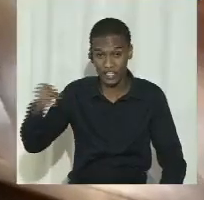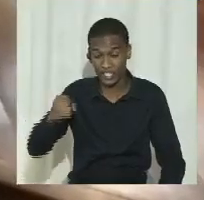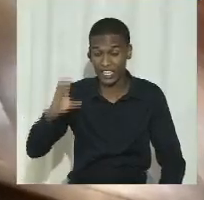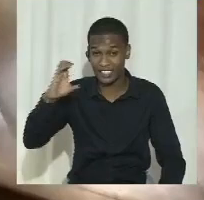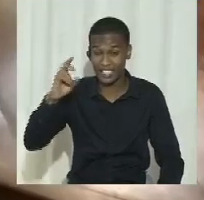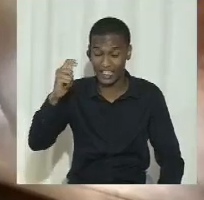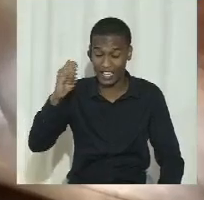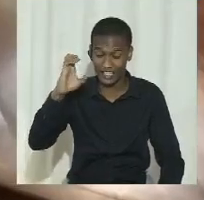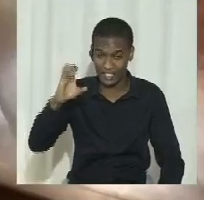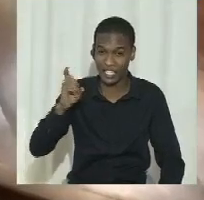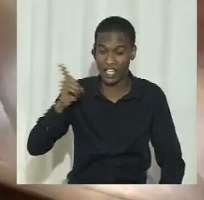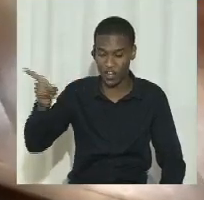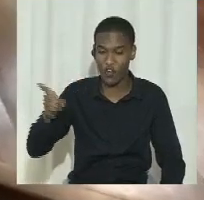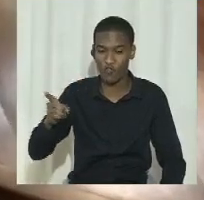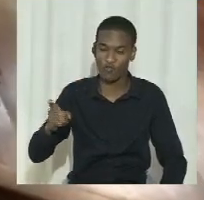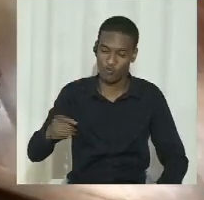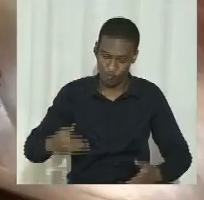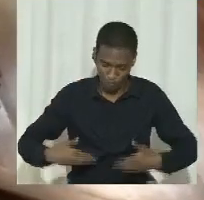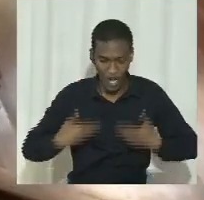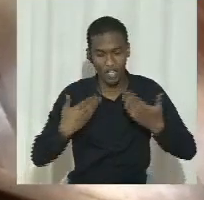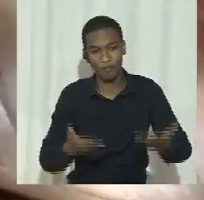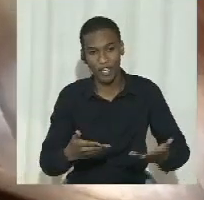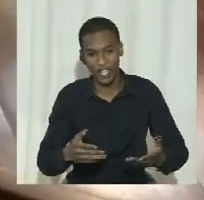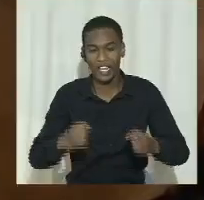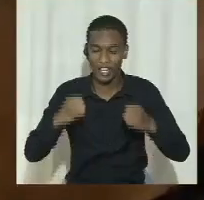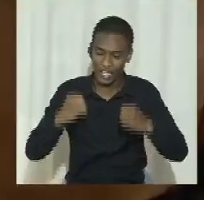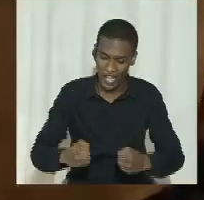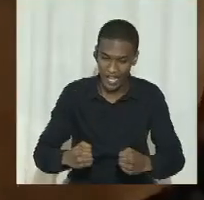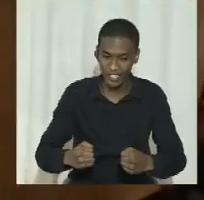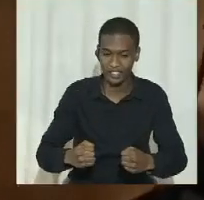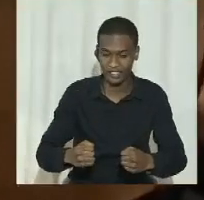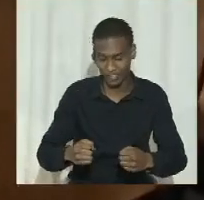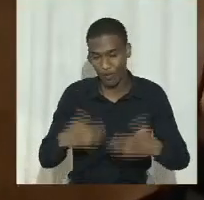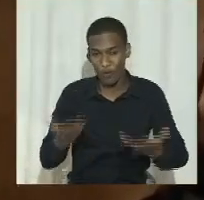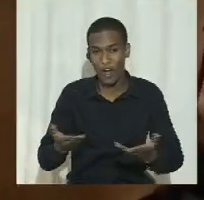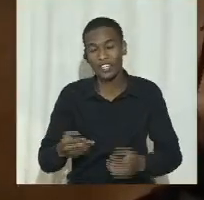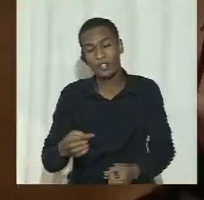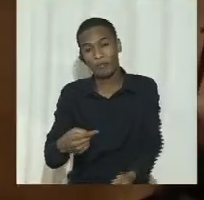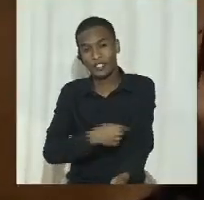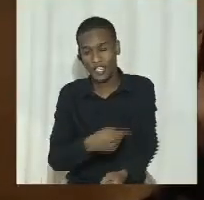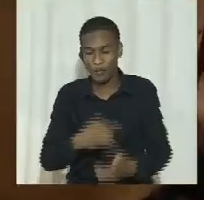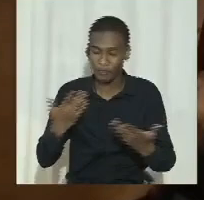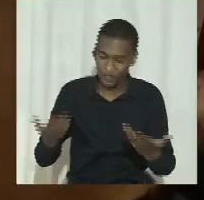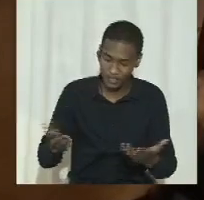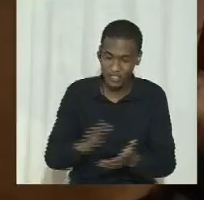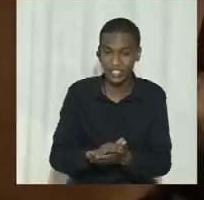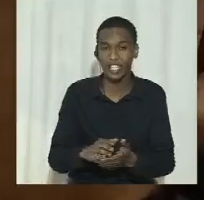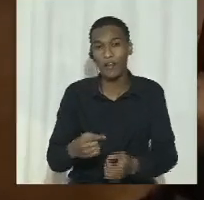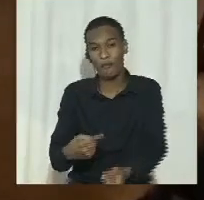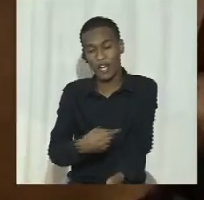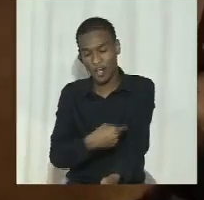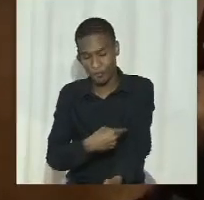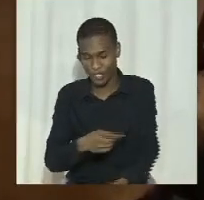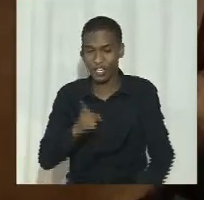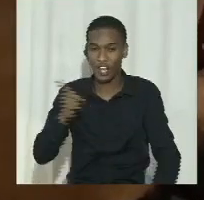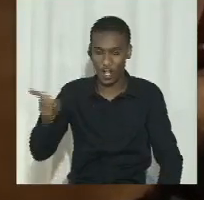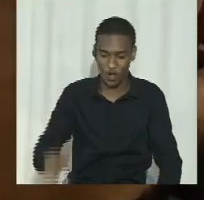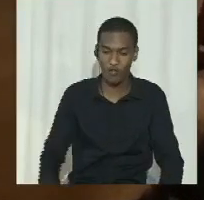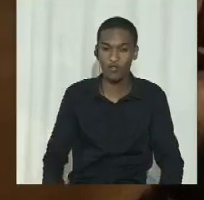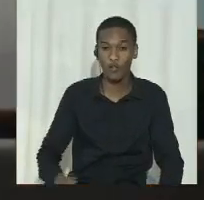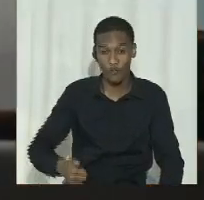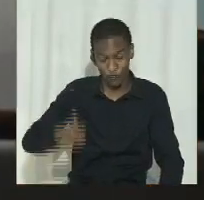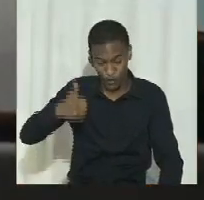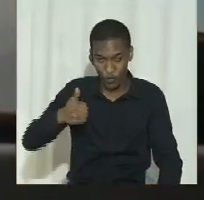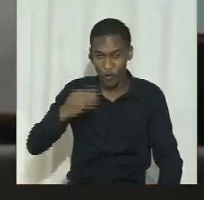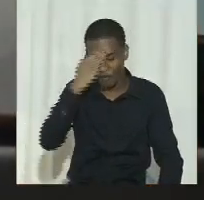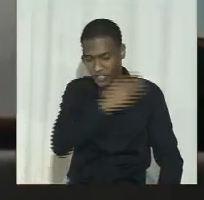izao dia nitondra fankahirezana ho an'ny mpitsabo sy ny miaramila ny avy amin'ny CRCO Diana tari ny filohany sady governora